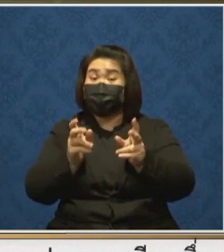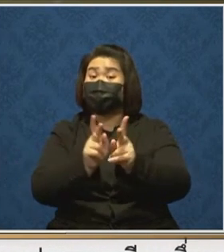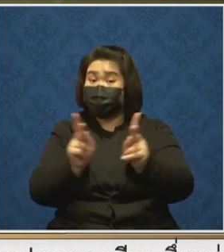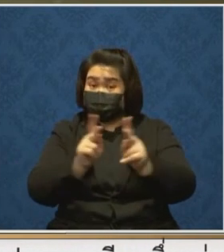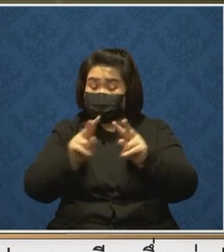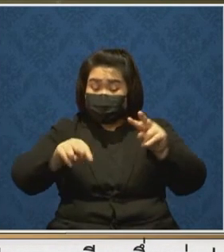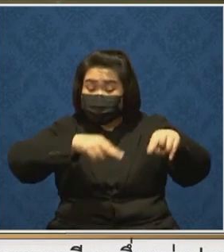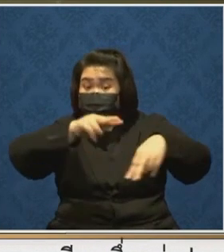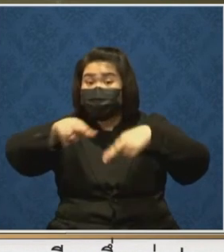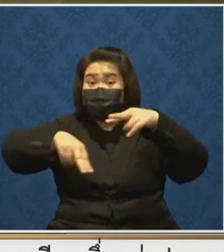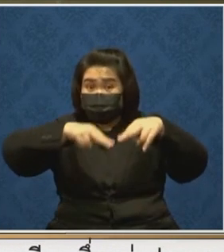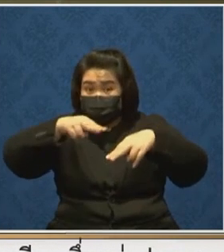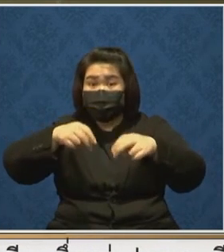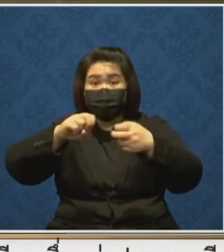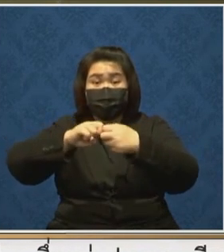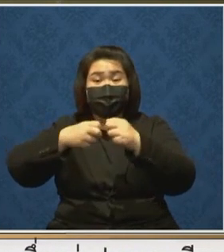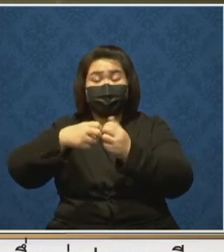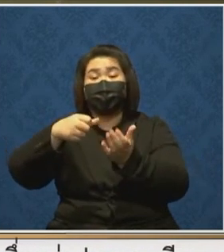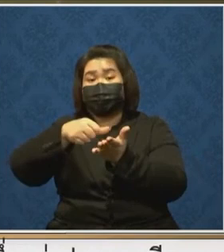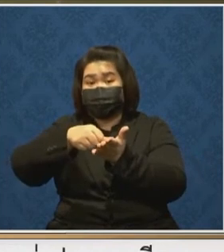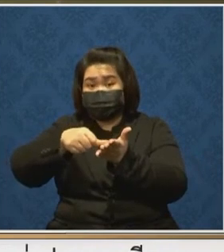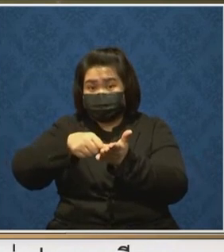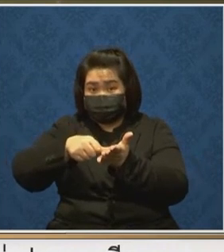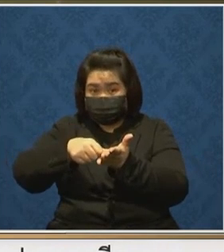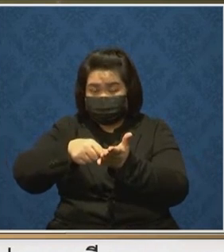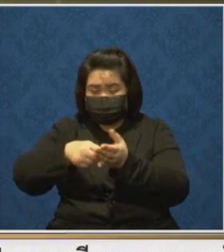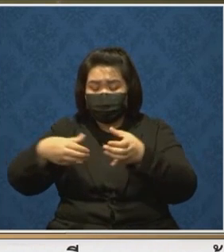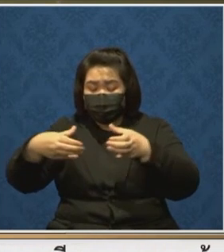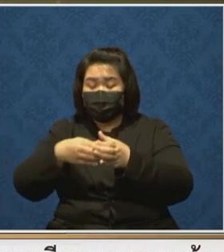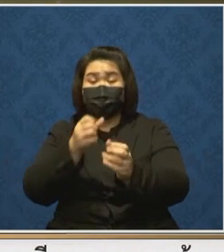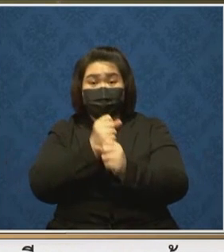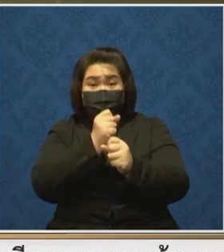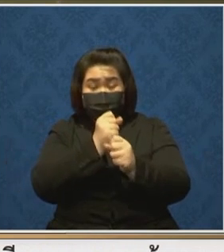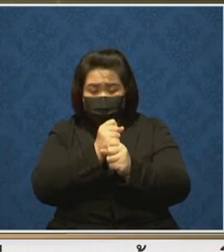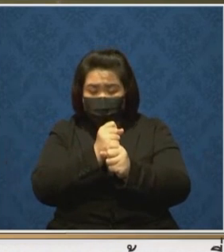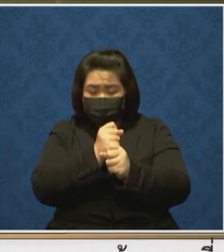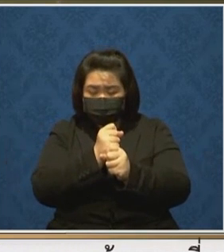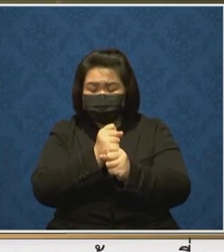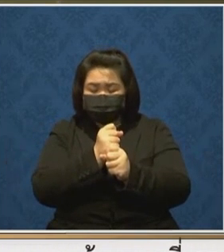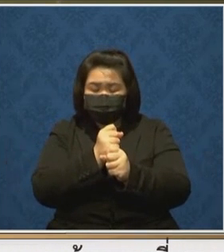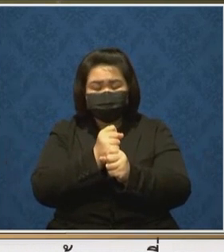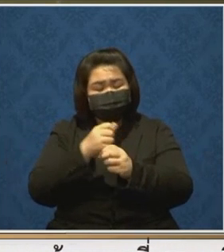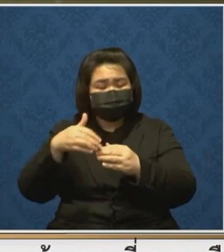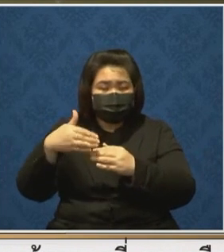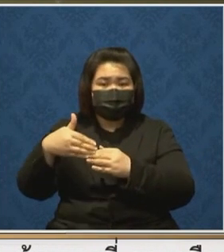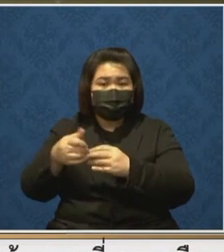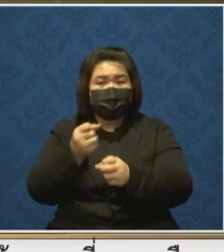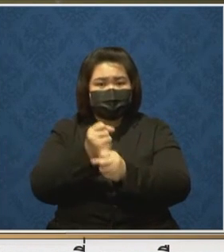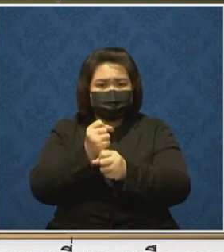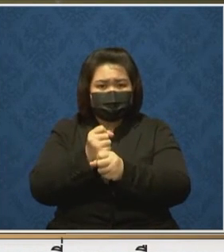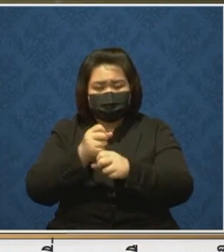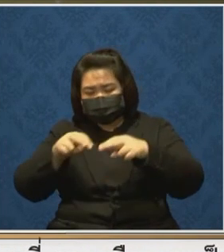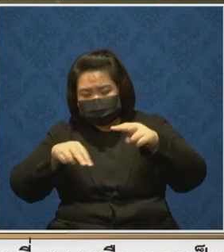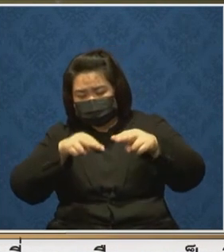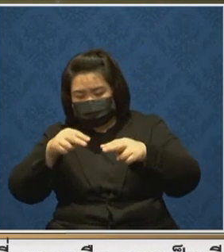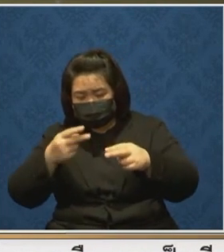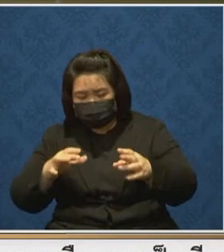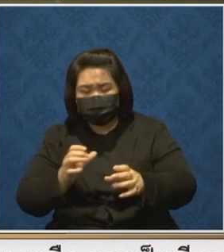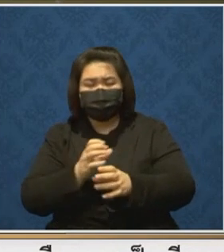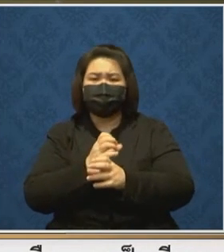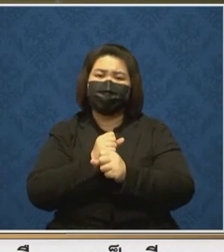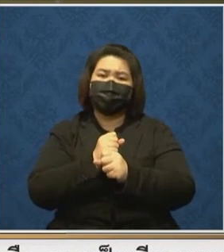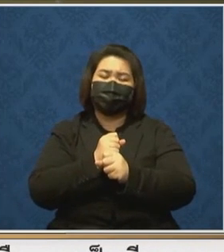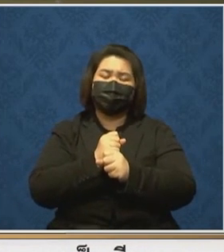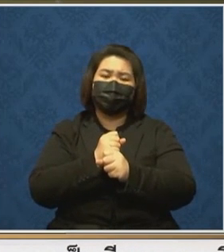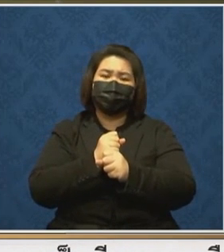jokeและแacióไปัญหา และคณะทำงานชดต่างๆ จนถึงปัจจบัณยังไม่สามารถสุปได้ว่าการ